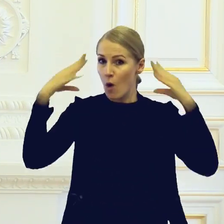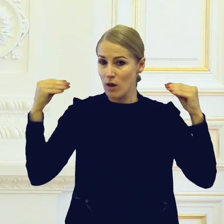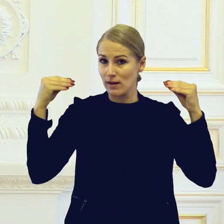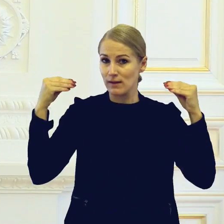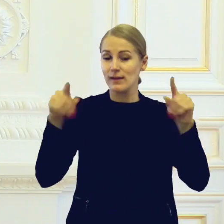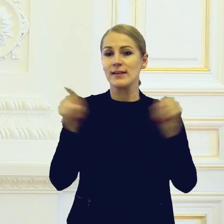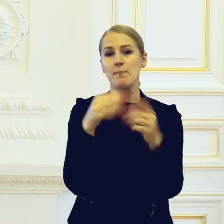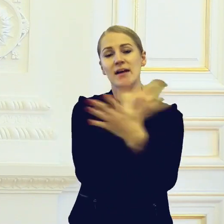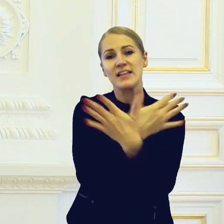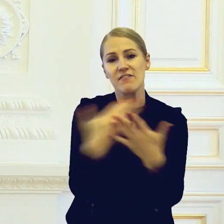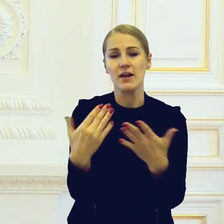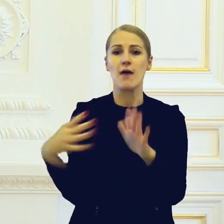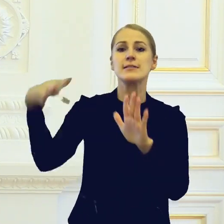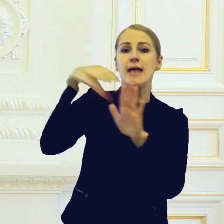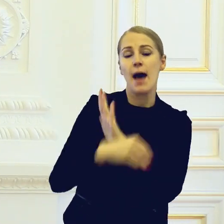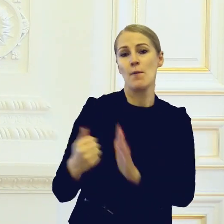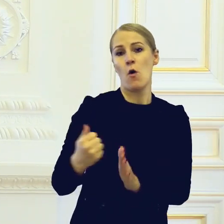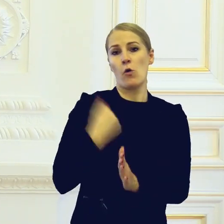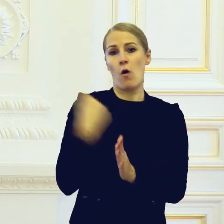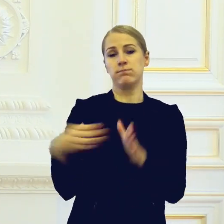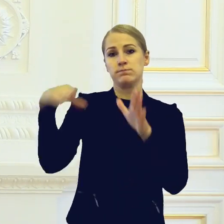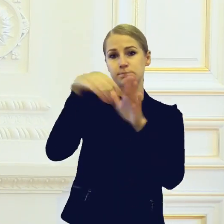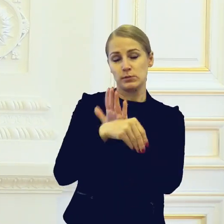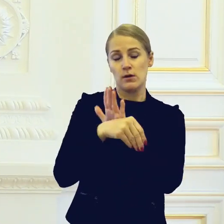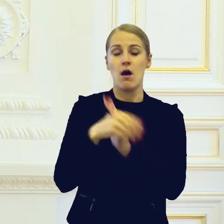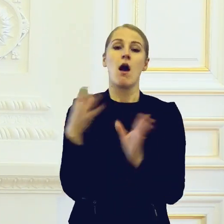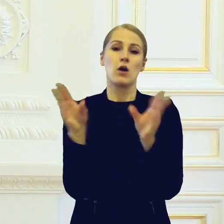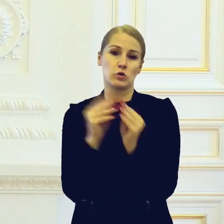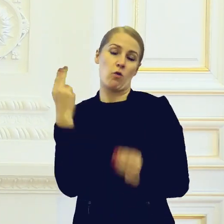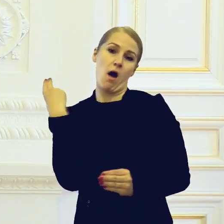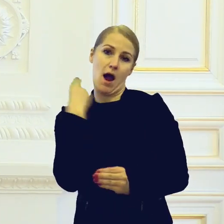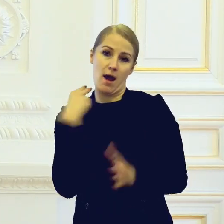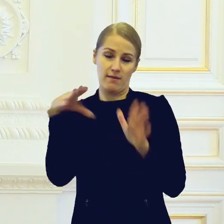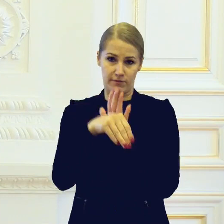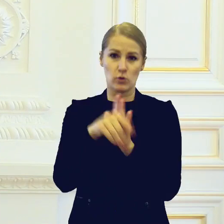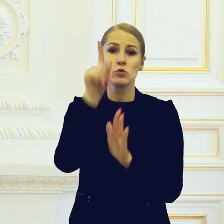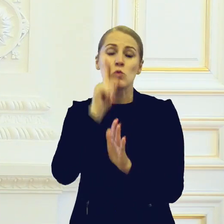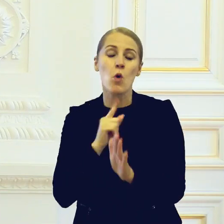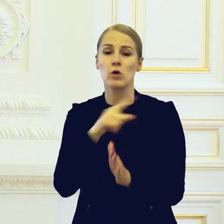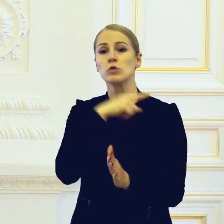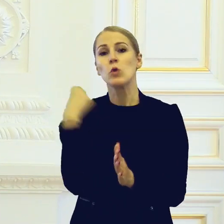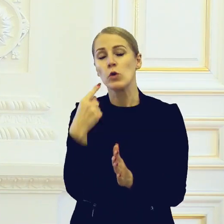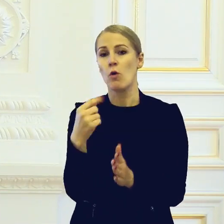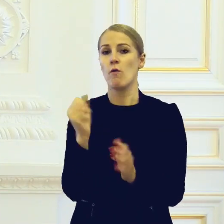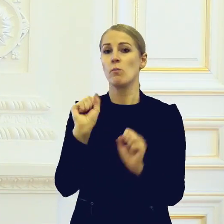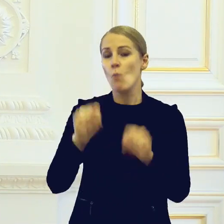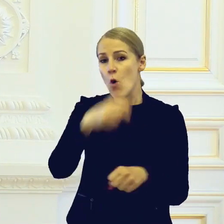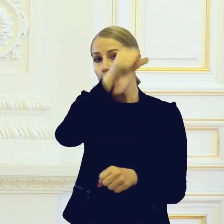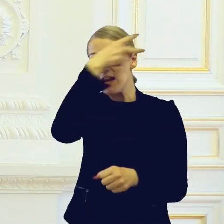jungtinėse ekspedicinėse pajėgose, norime daugiau jų įsitraukimo Lietuvoje ir Baltijos